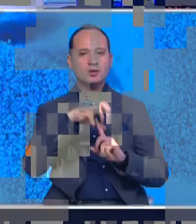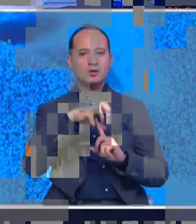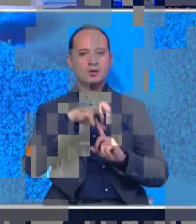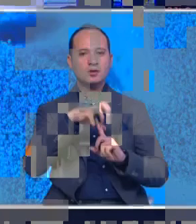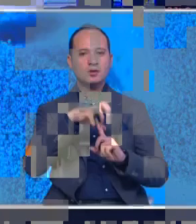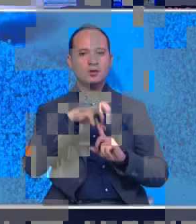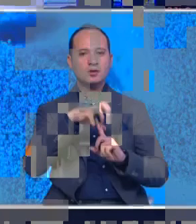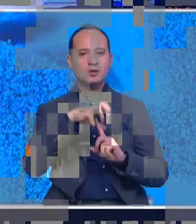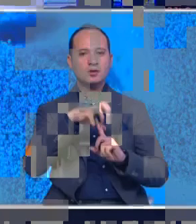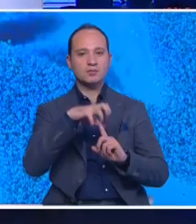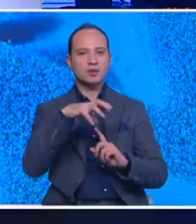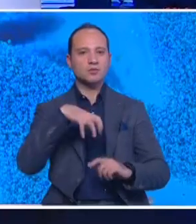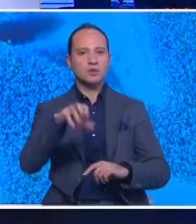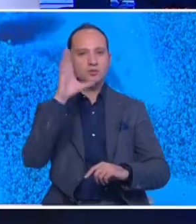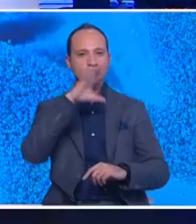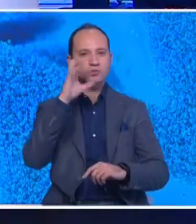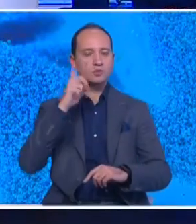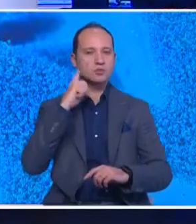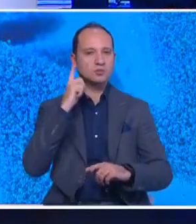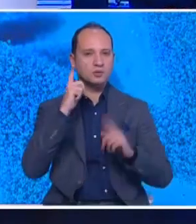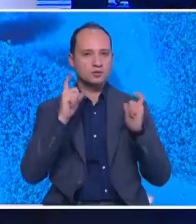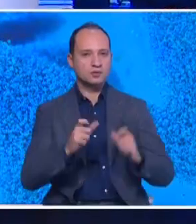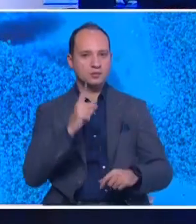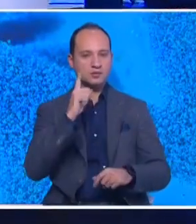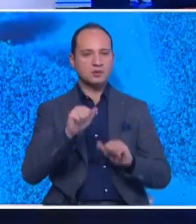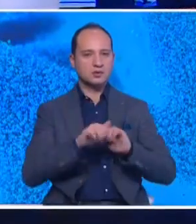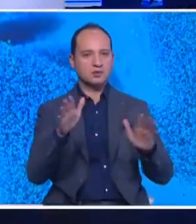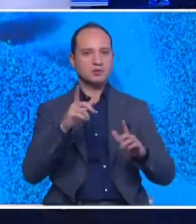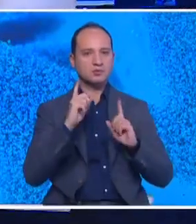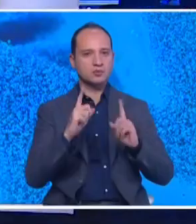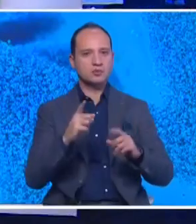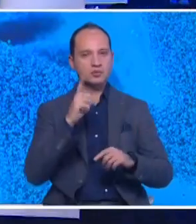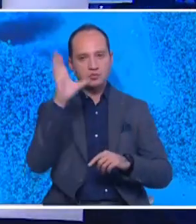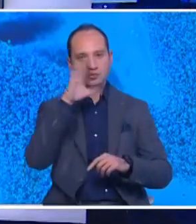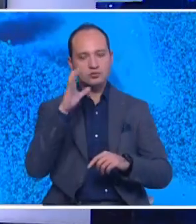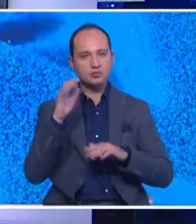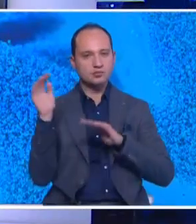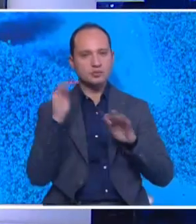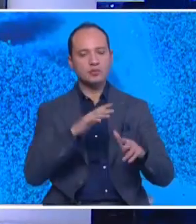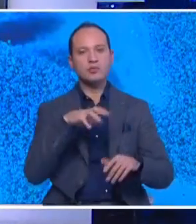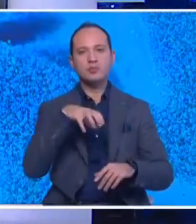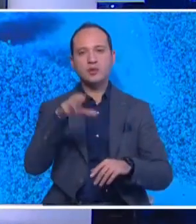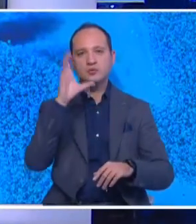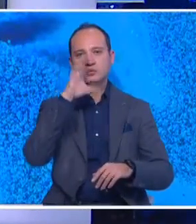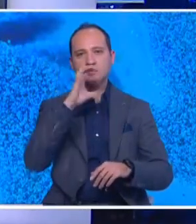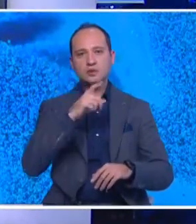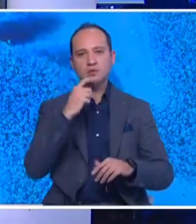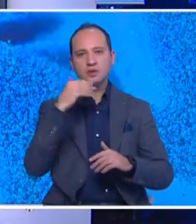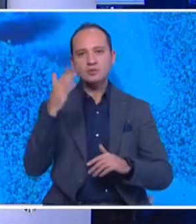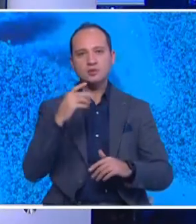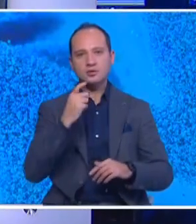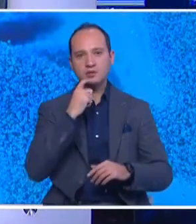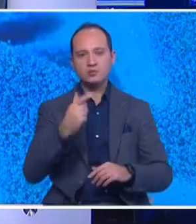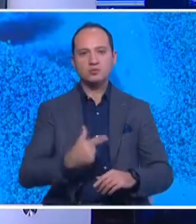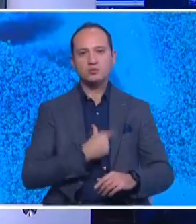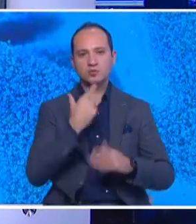bu Kapadokya Bölgesi turizm gözle merkezleri arasında salgın döneminde de turistleri çeken bölgede turizmciler